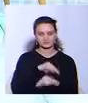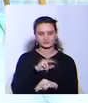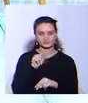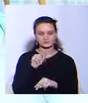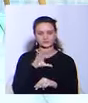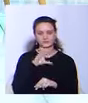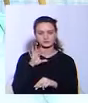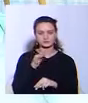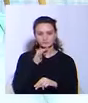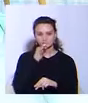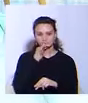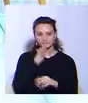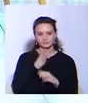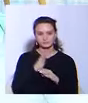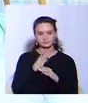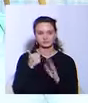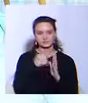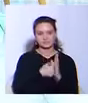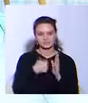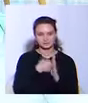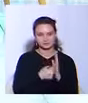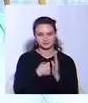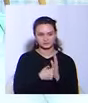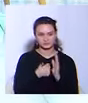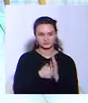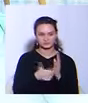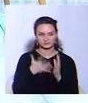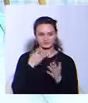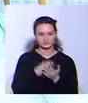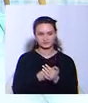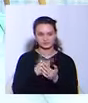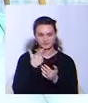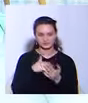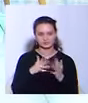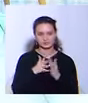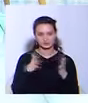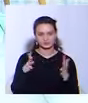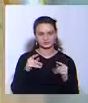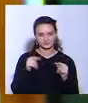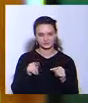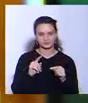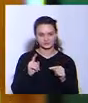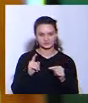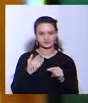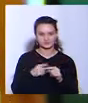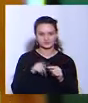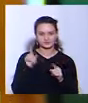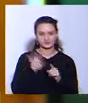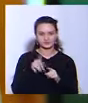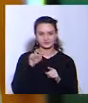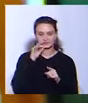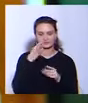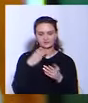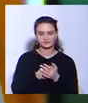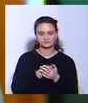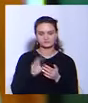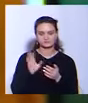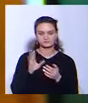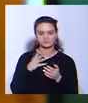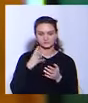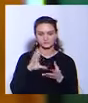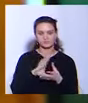ყველა მოწონს და ძირითადად არის ქებაში, მით უმეტეს თუ თავისი წვლილი დიდი არის. თქვენს გაქებთ ხოლმე თუ მარტო თავის ნამუშევარს